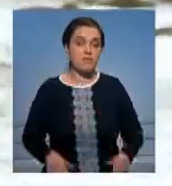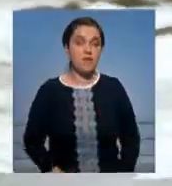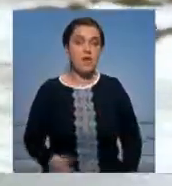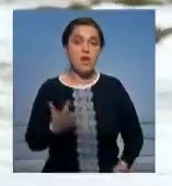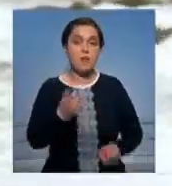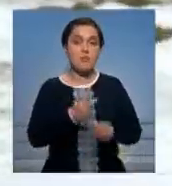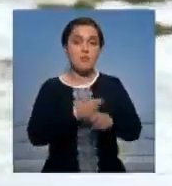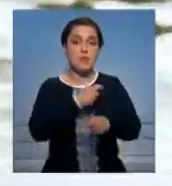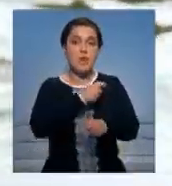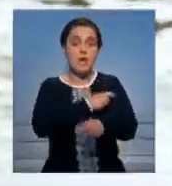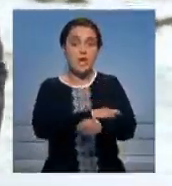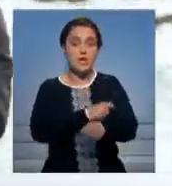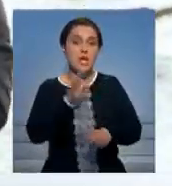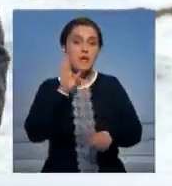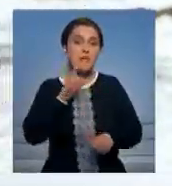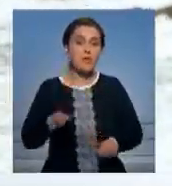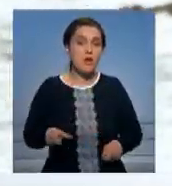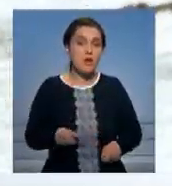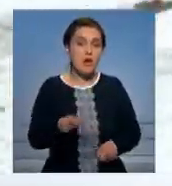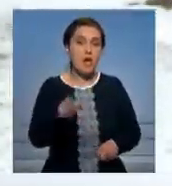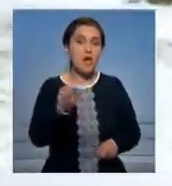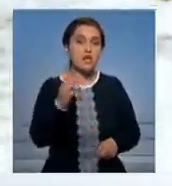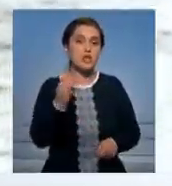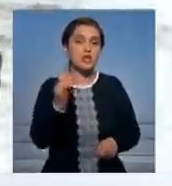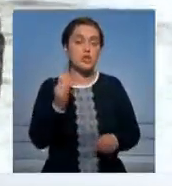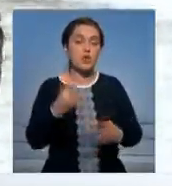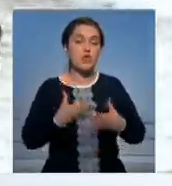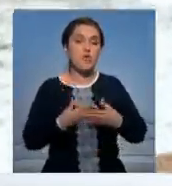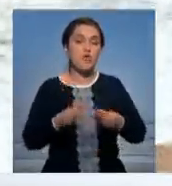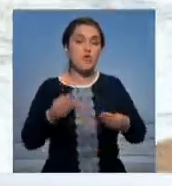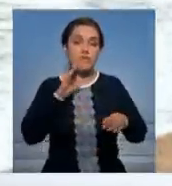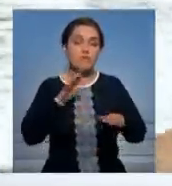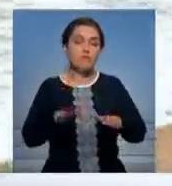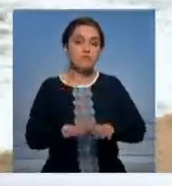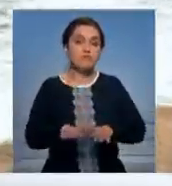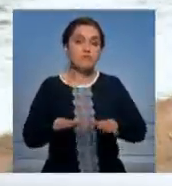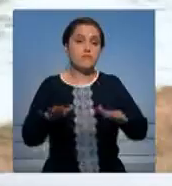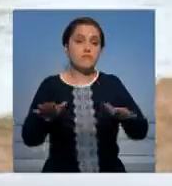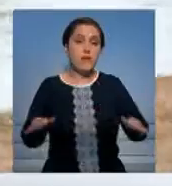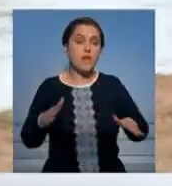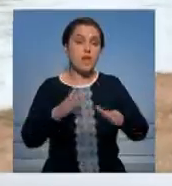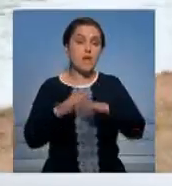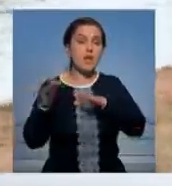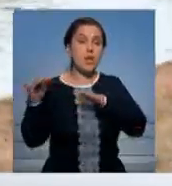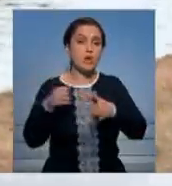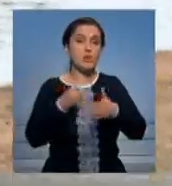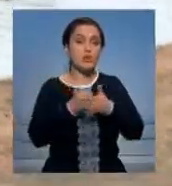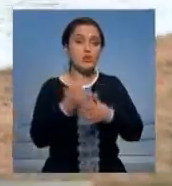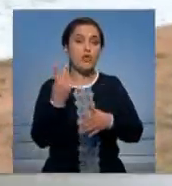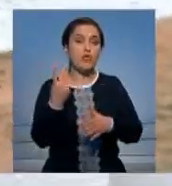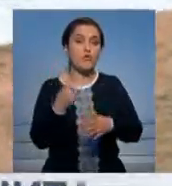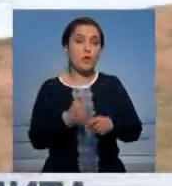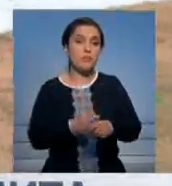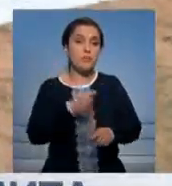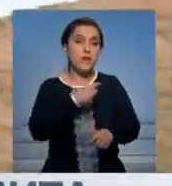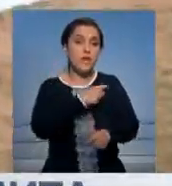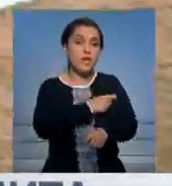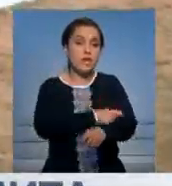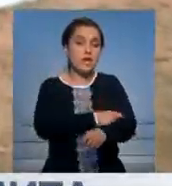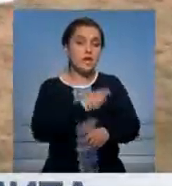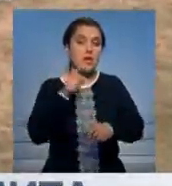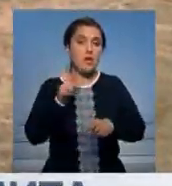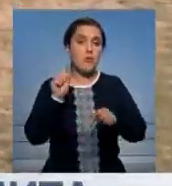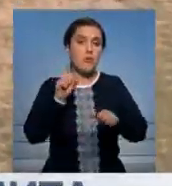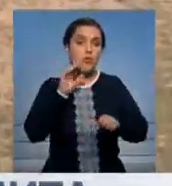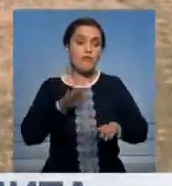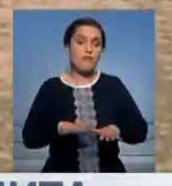отсюда протекает речка Ашису. Весной она выходит из берегов, и поток талой воды высотой до 2 метров угрожает населенным